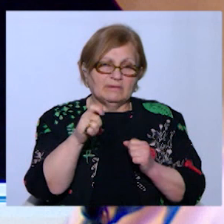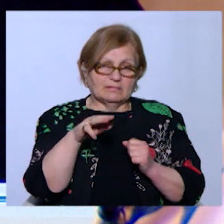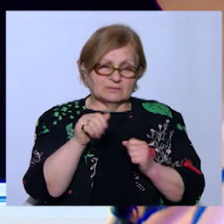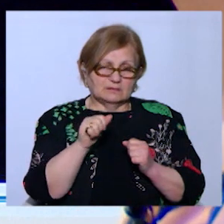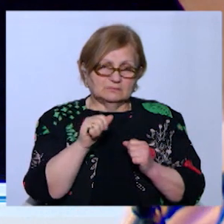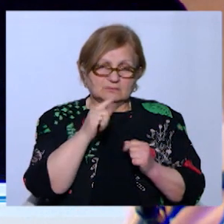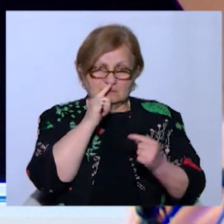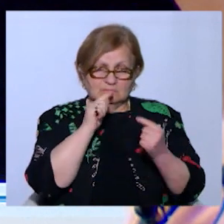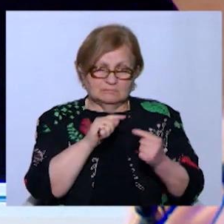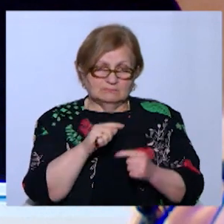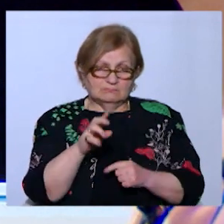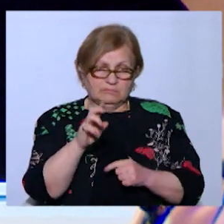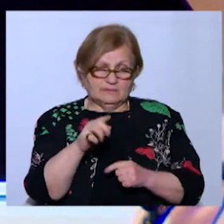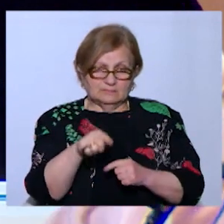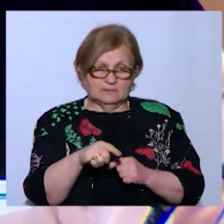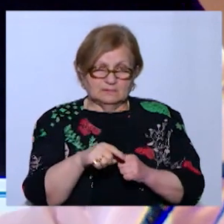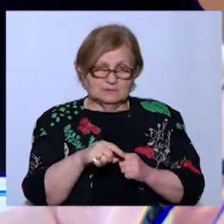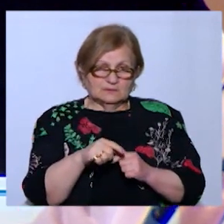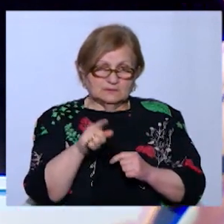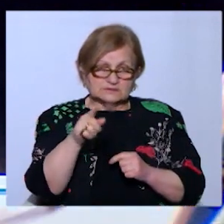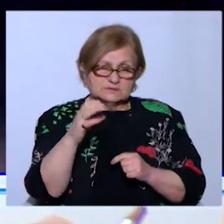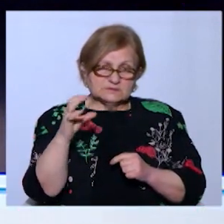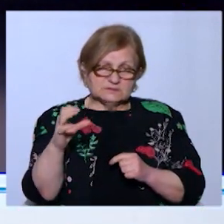ბეტას მოპირდაპირე არის B. და ეს არის C.